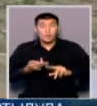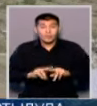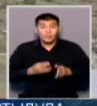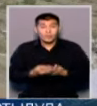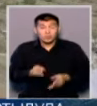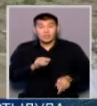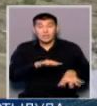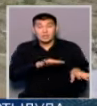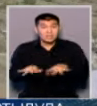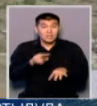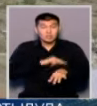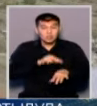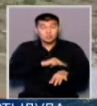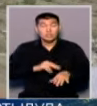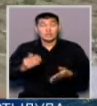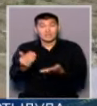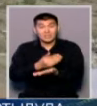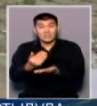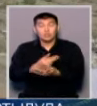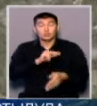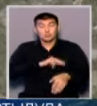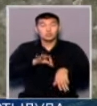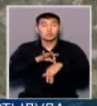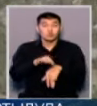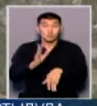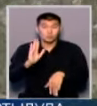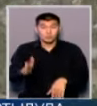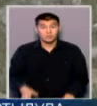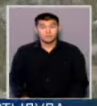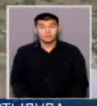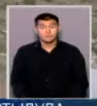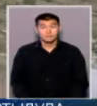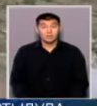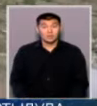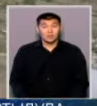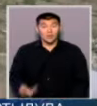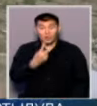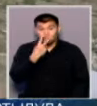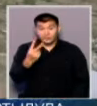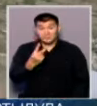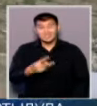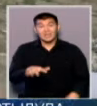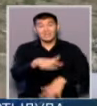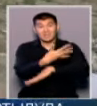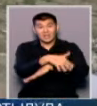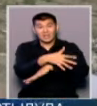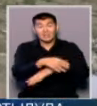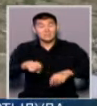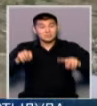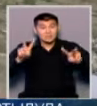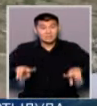осы нақты бәрі тазаланып болғанша біздің осындай жұмыстар жүргіземіз. Енді мынаны көріп тұрса, мына айдалаға, мына жерде